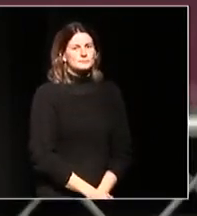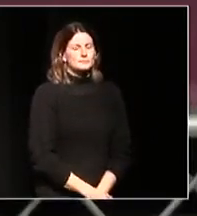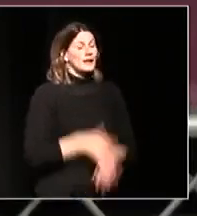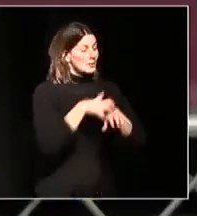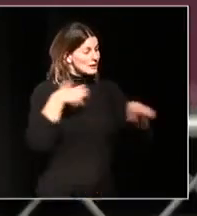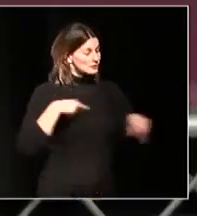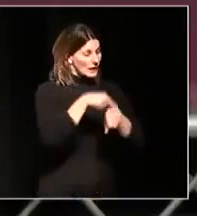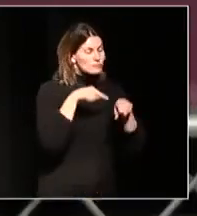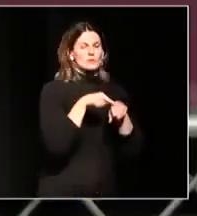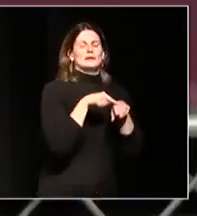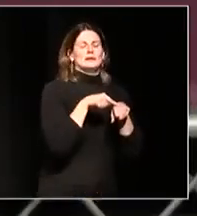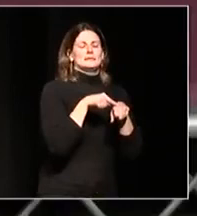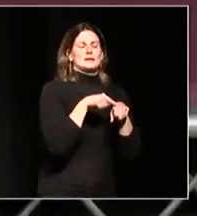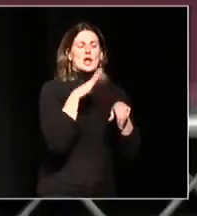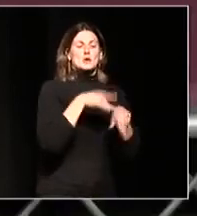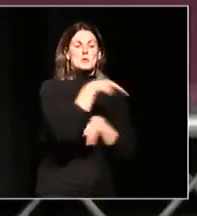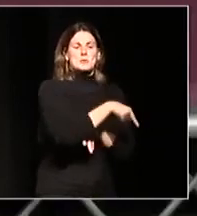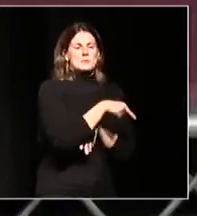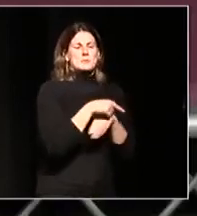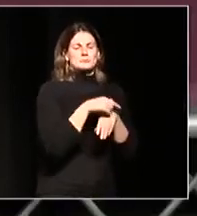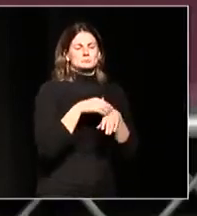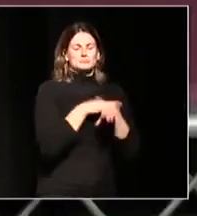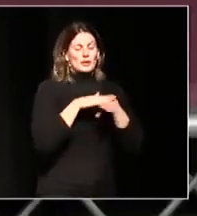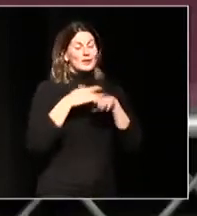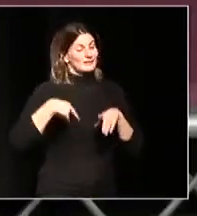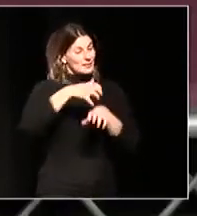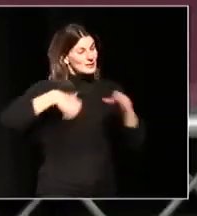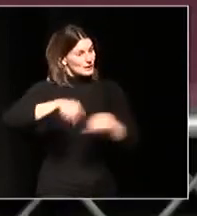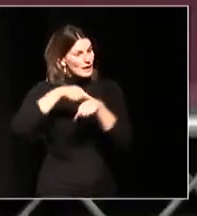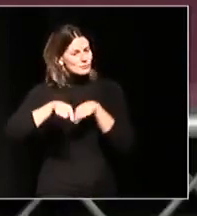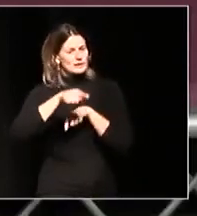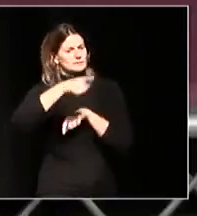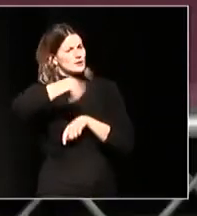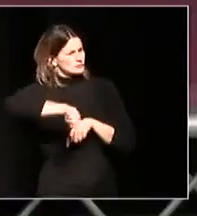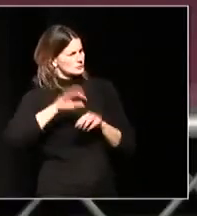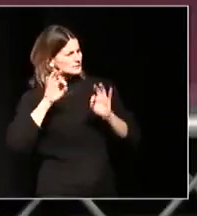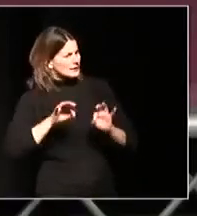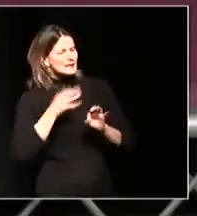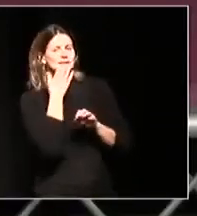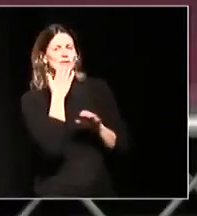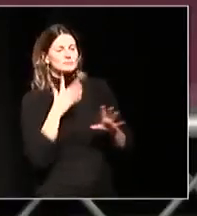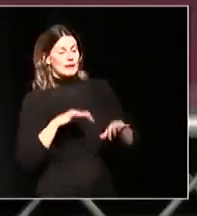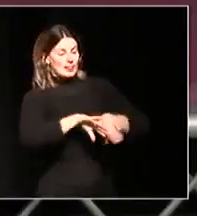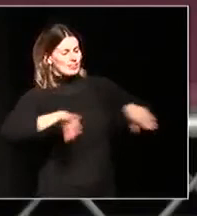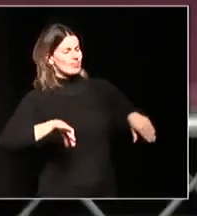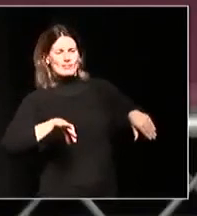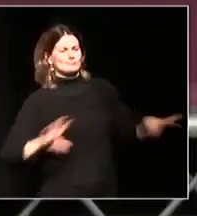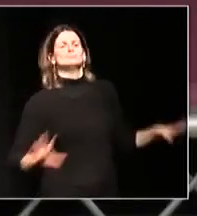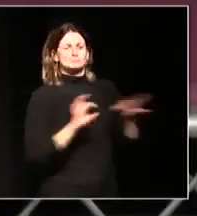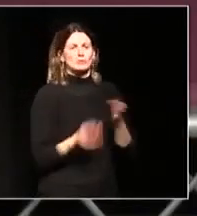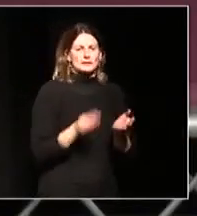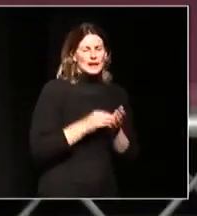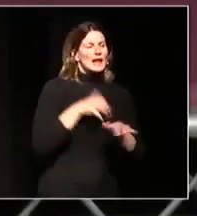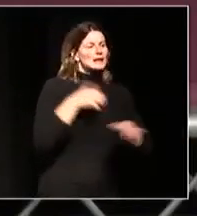La majoria política que va posar fi al bipartidisme quan deien que no es podia, que no hi havia alternativa, la majoria política